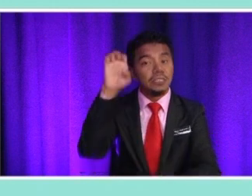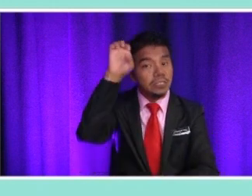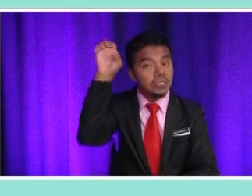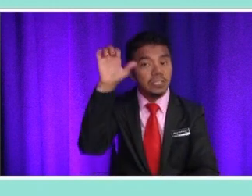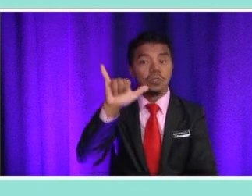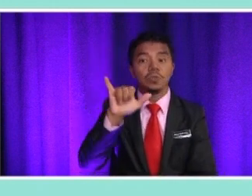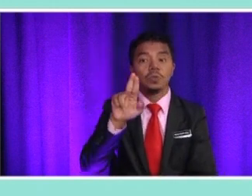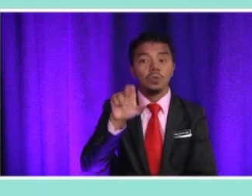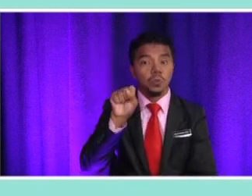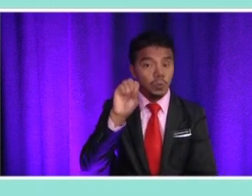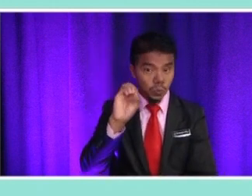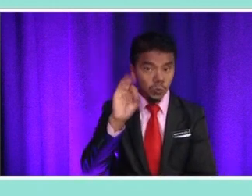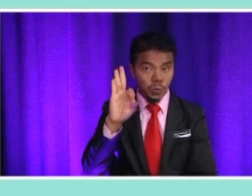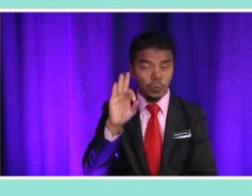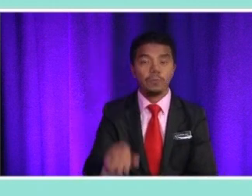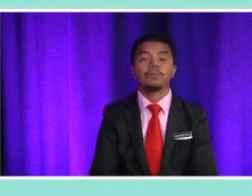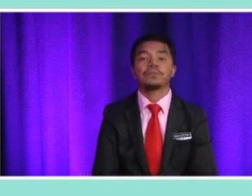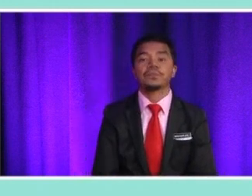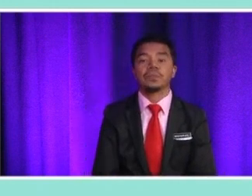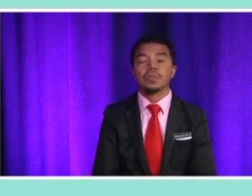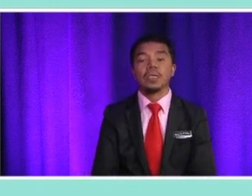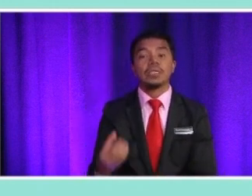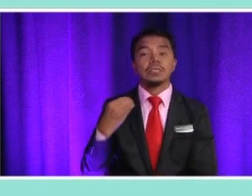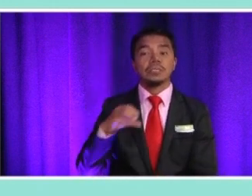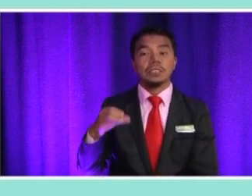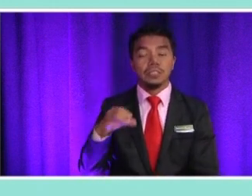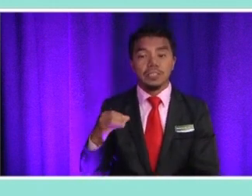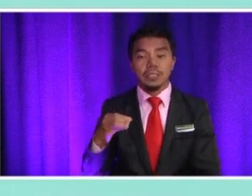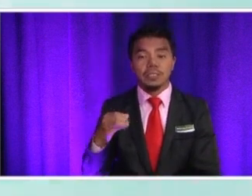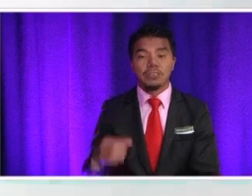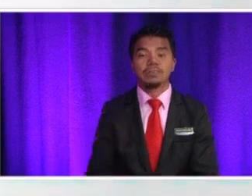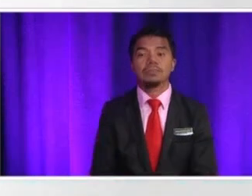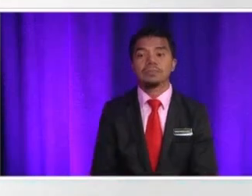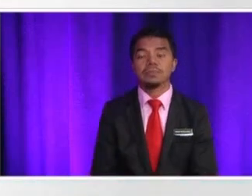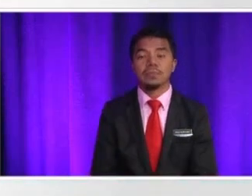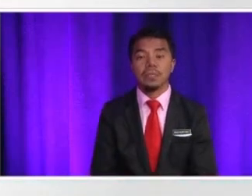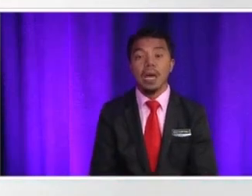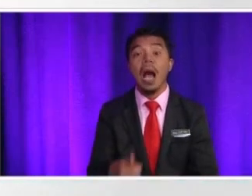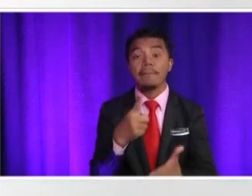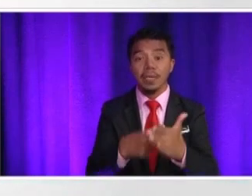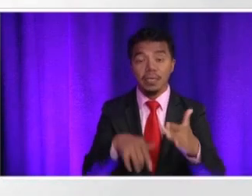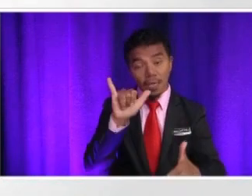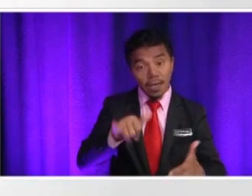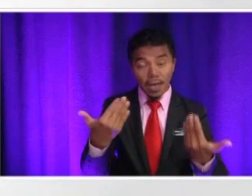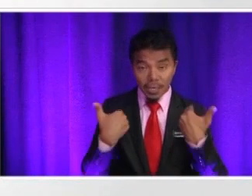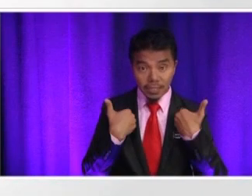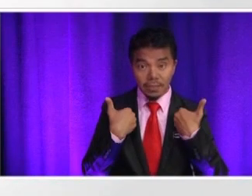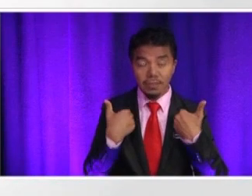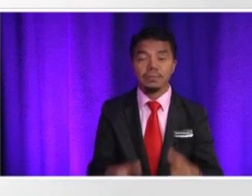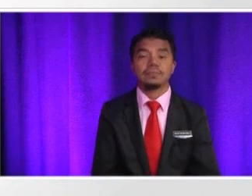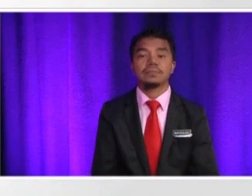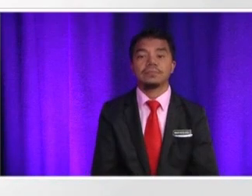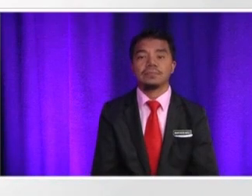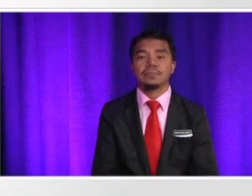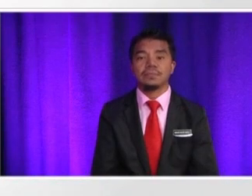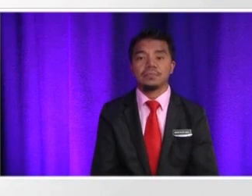minta murid terangkan ciri usahawan berdasarkan kepada maklumat yang Encik Yusof beri.